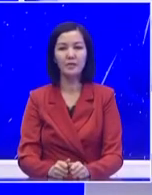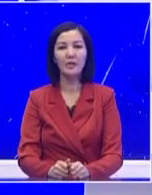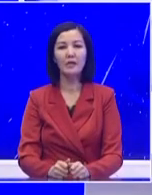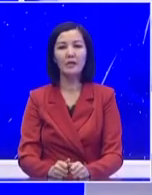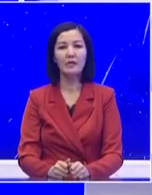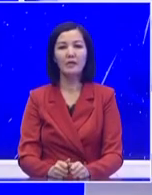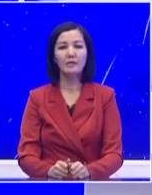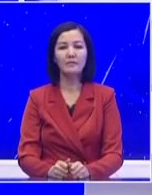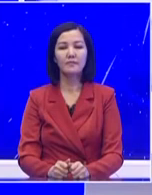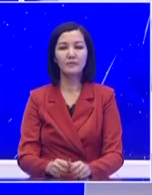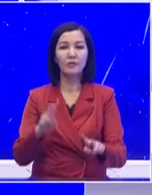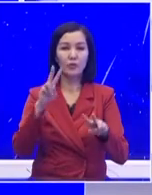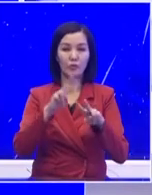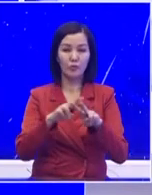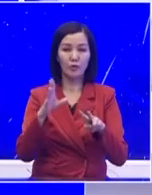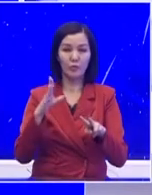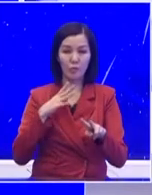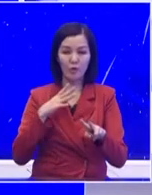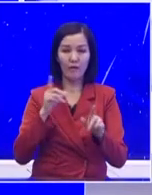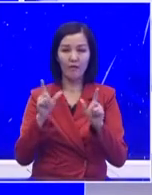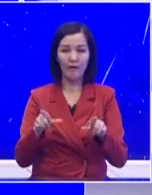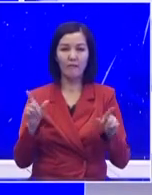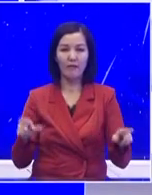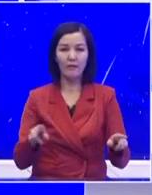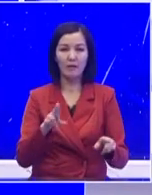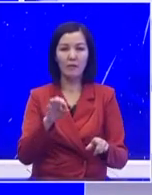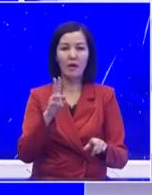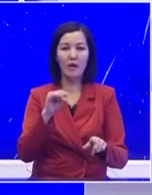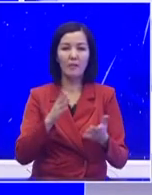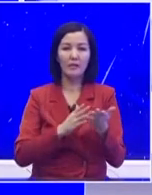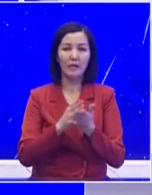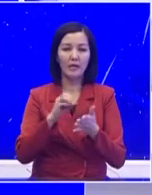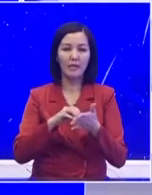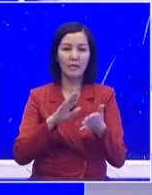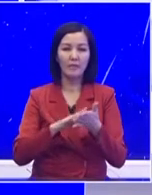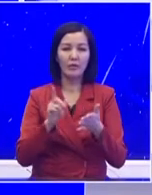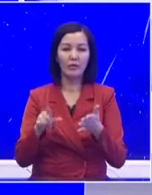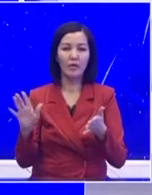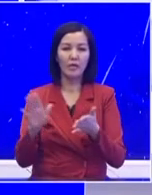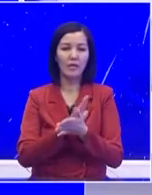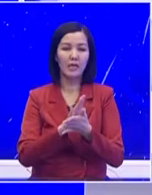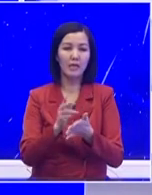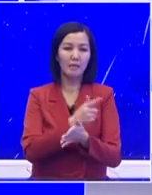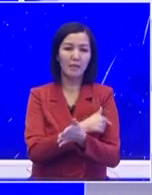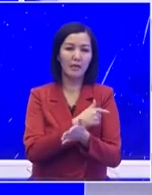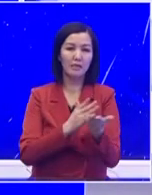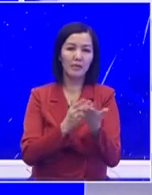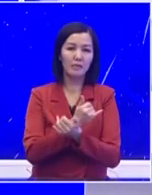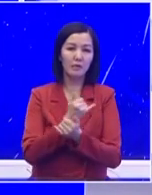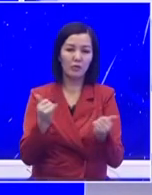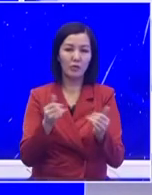Хабарымызды мұнар жалғастырамыз. Жазасын өтеп шыққандар мен пробация қызметінде есепте тұрғандарға тегін медициналық қызмет